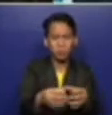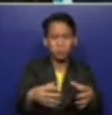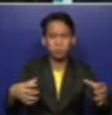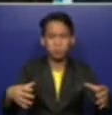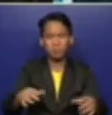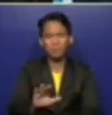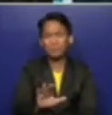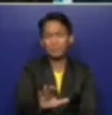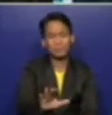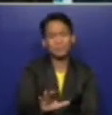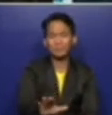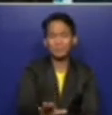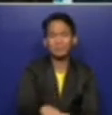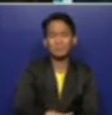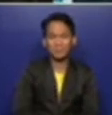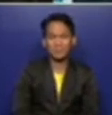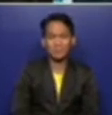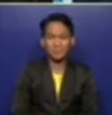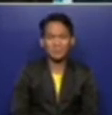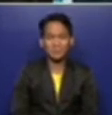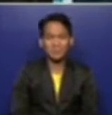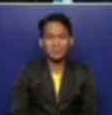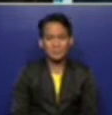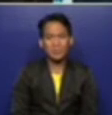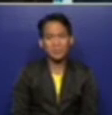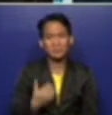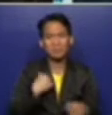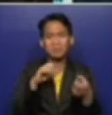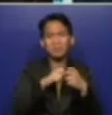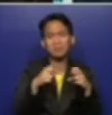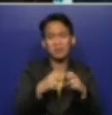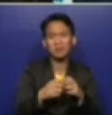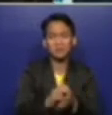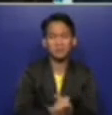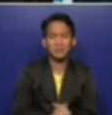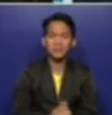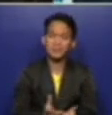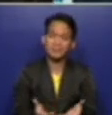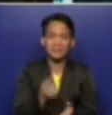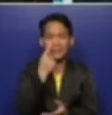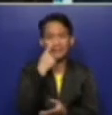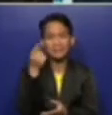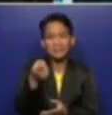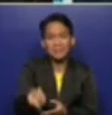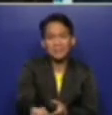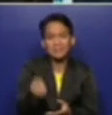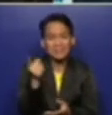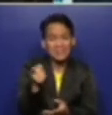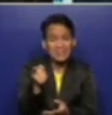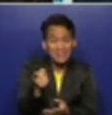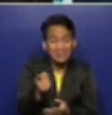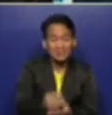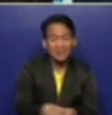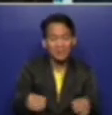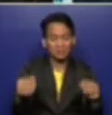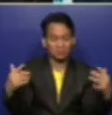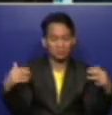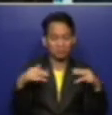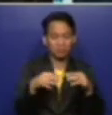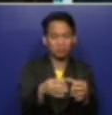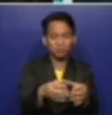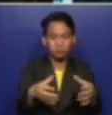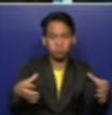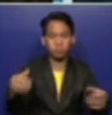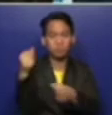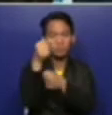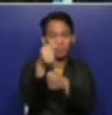ไปสู่ของที่ผ่านมานะครับเรื่องการชุมนุมนั้นก็เป็นสิทธิพื้นฐานนะครับก็สามารถดำเนิน